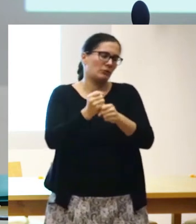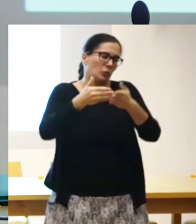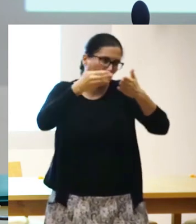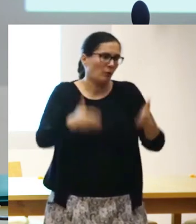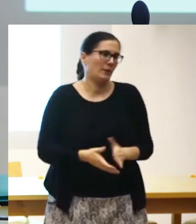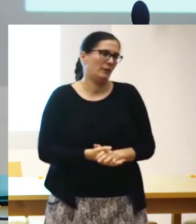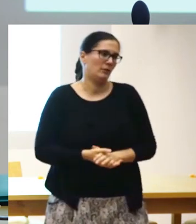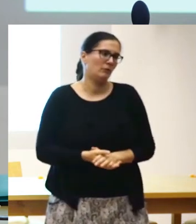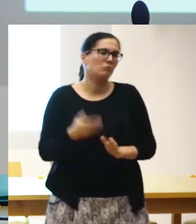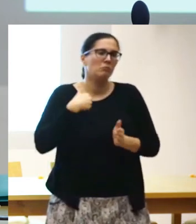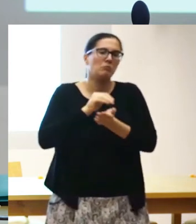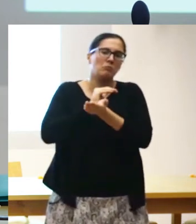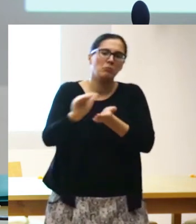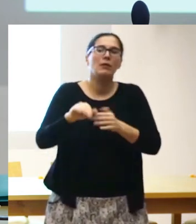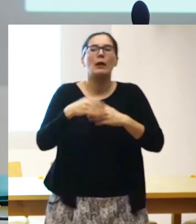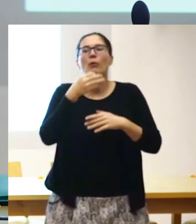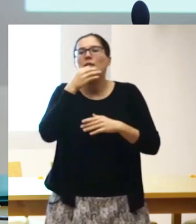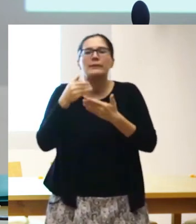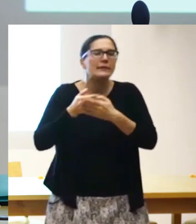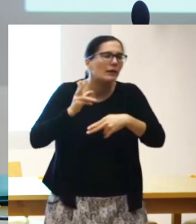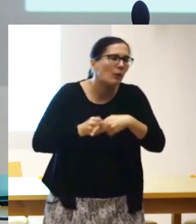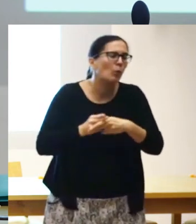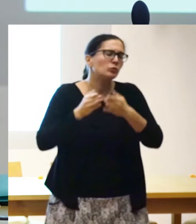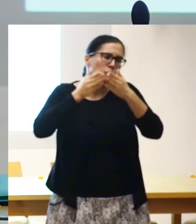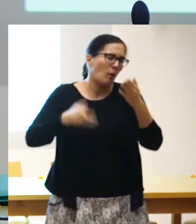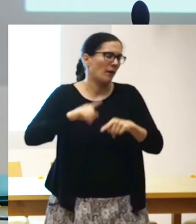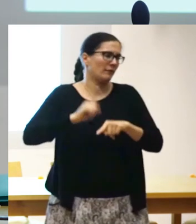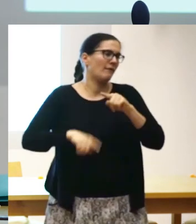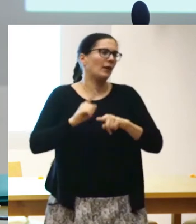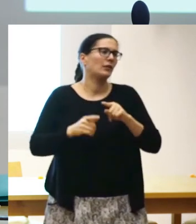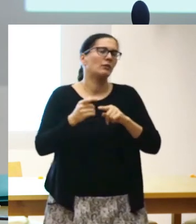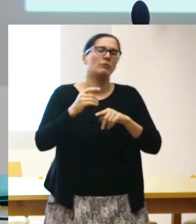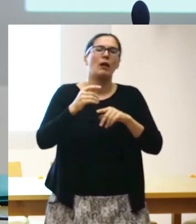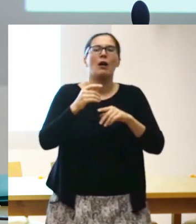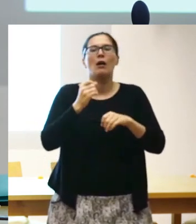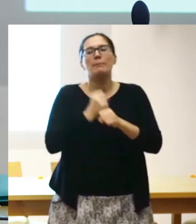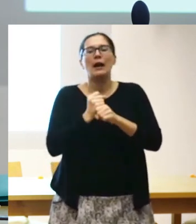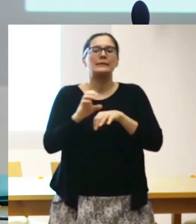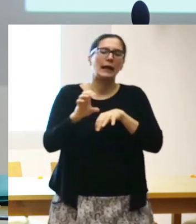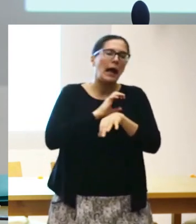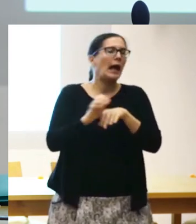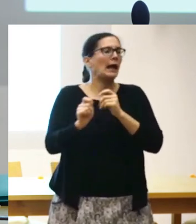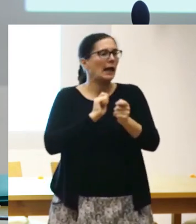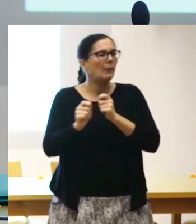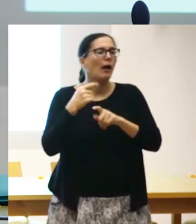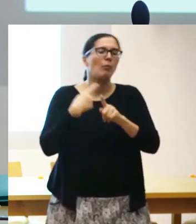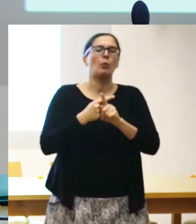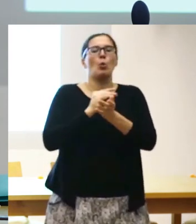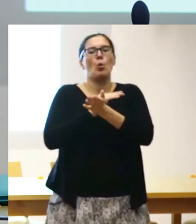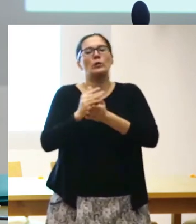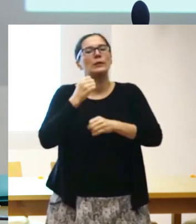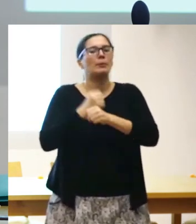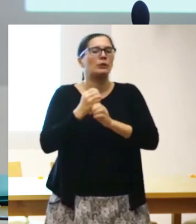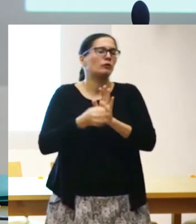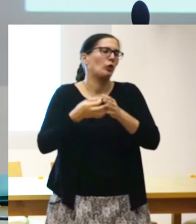tím dítětem, zvlášť že nemocnému, jakým způsobem vlastně to kombinovat, plus nějaké jako flexibilní pracovní doby, že jsou dny,